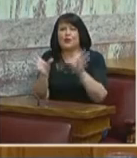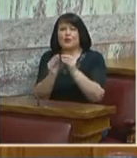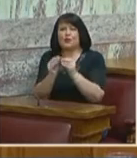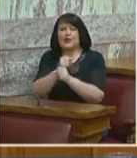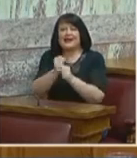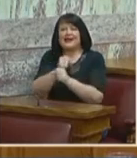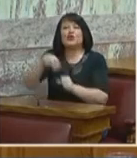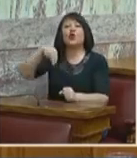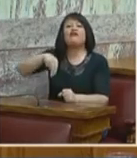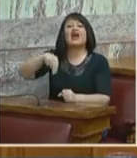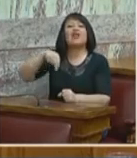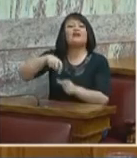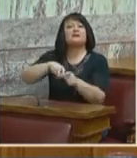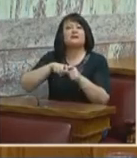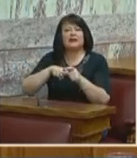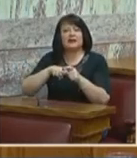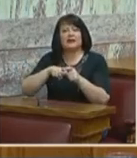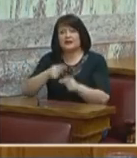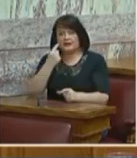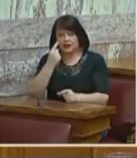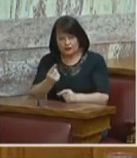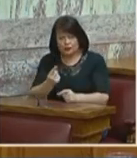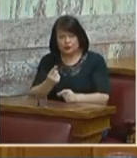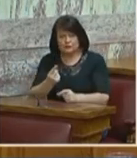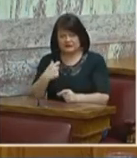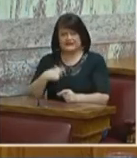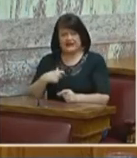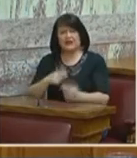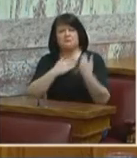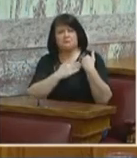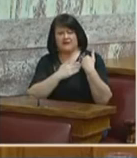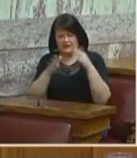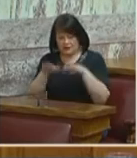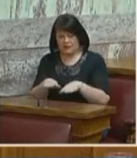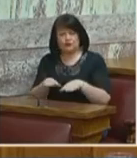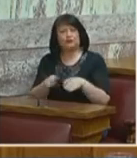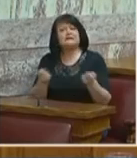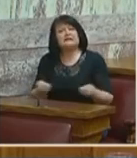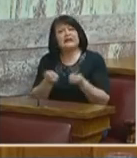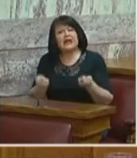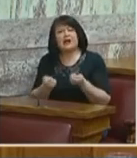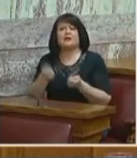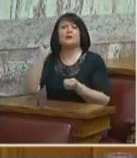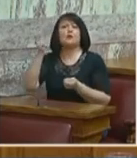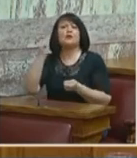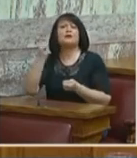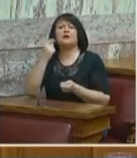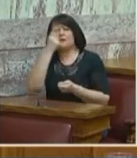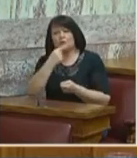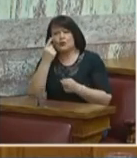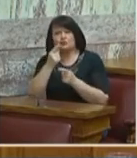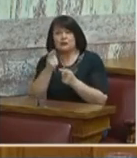αποτελεί πλαίσιο καθοδήγησης των στελεχών της εταιρείας στη χώρα μας για το χειρισμό πολιτικών προσώπων, δεν